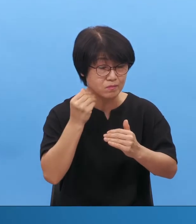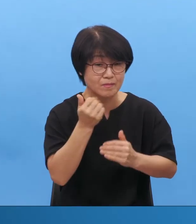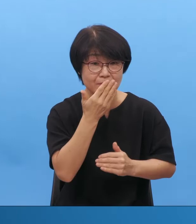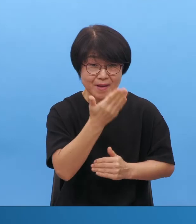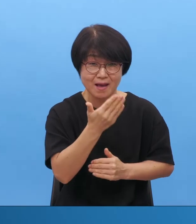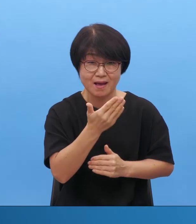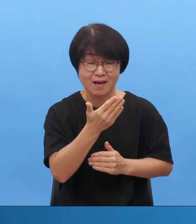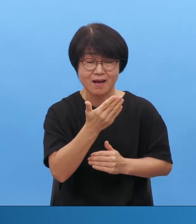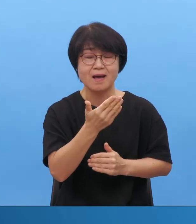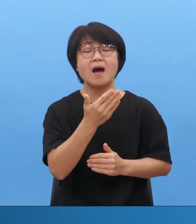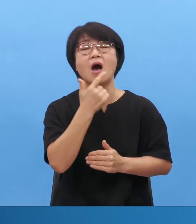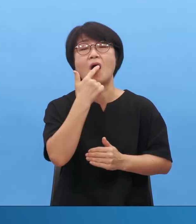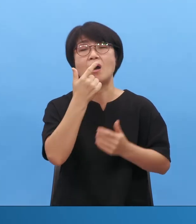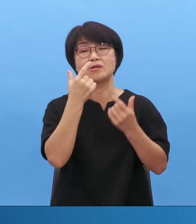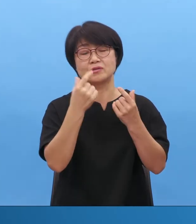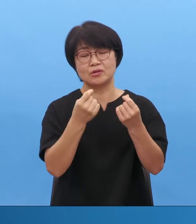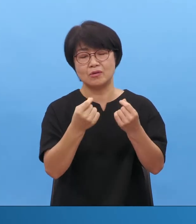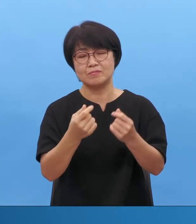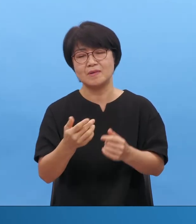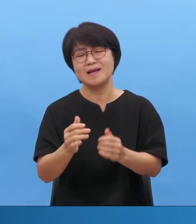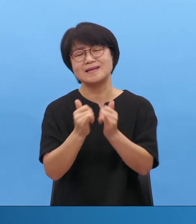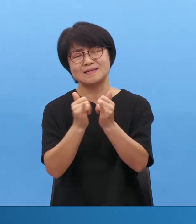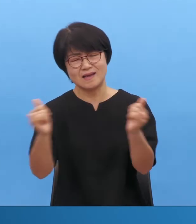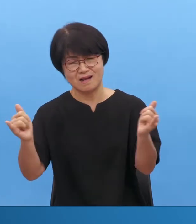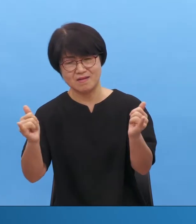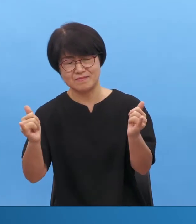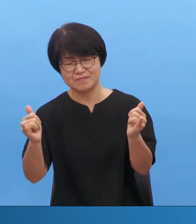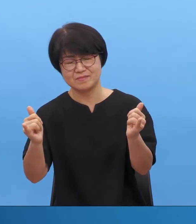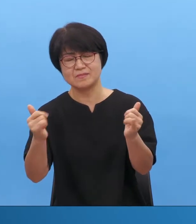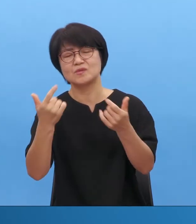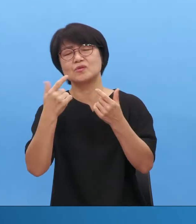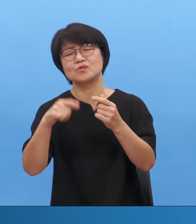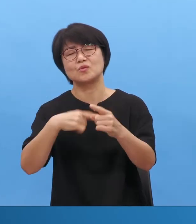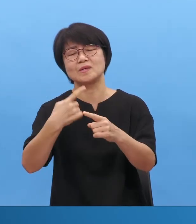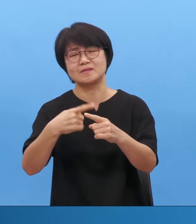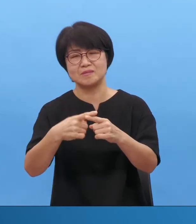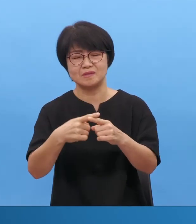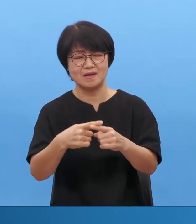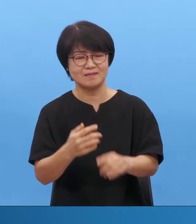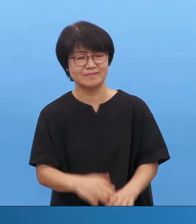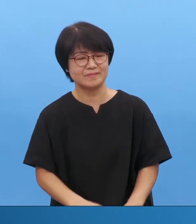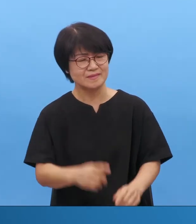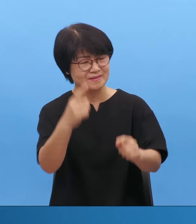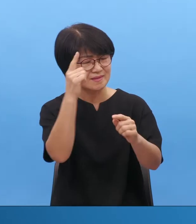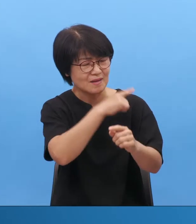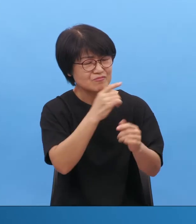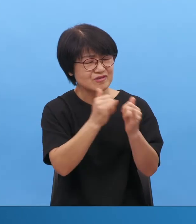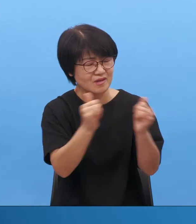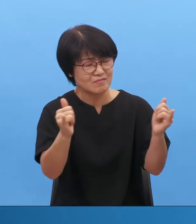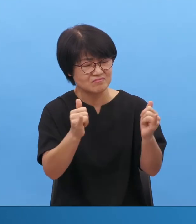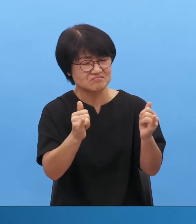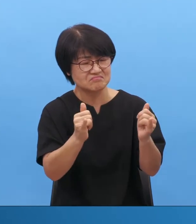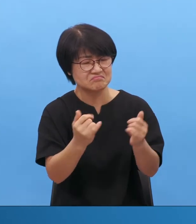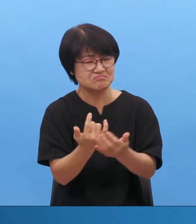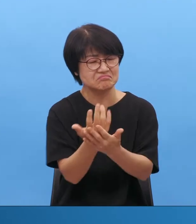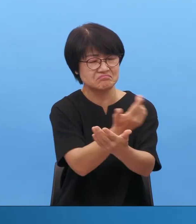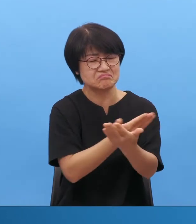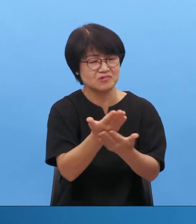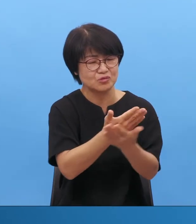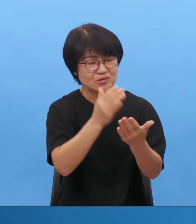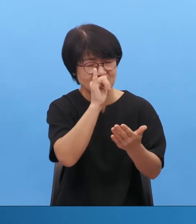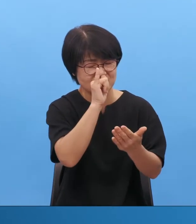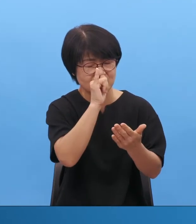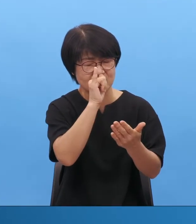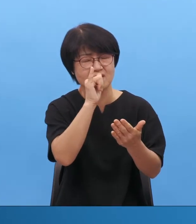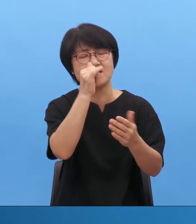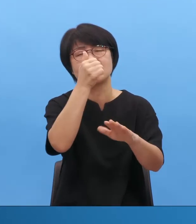버리면요. 그 인생 망치는 거잖아요. It's the same thing when it comes to our lives. You have to have the correct contract with other people. If 그러나 not, you're going to fail.